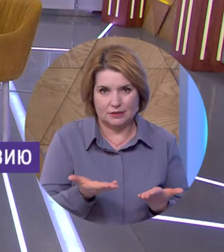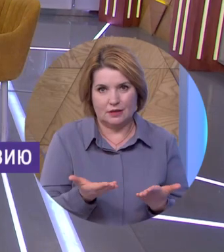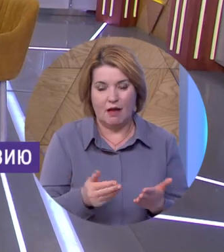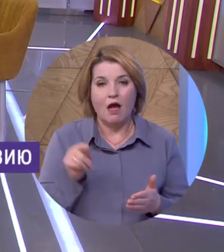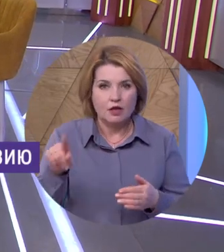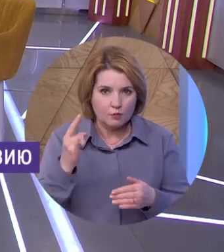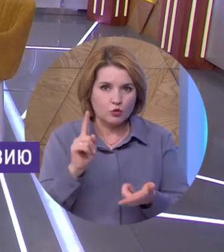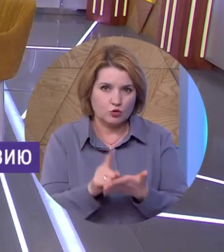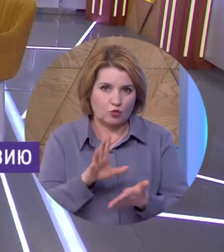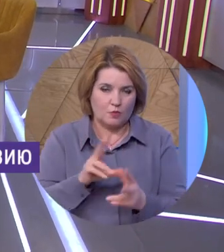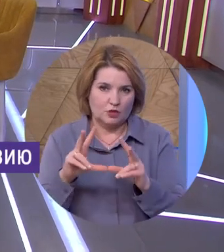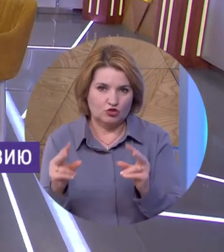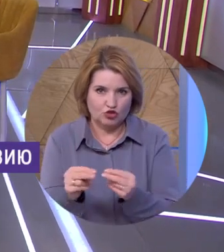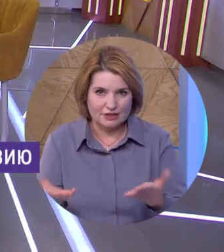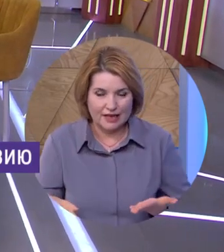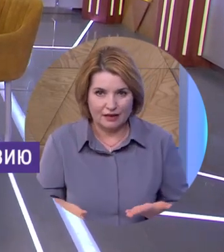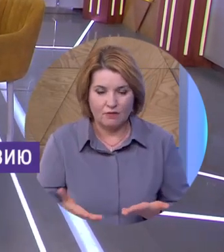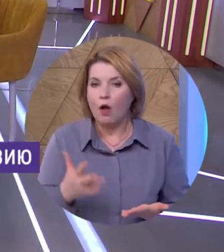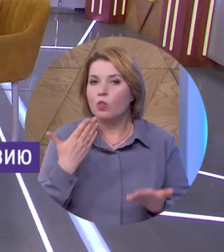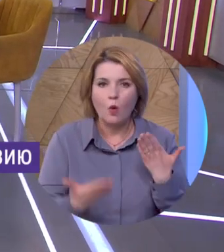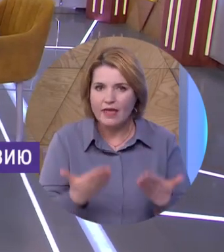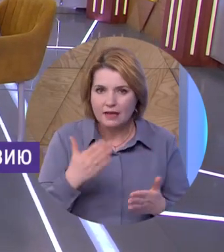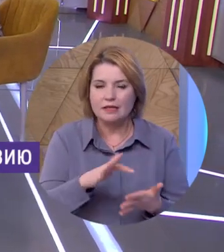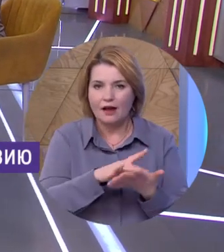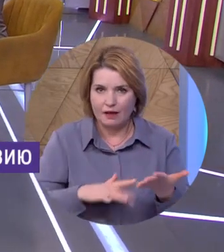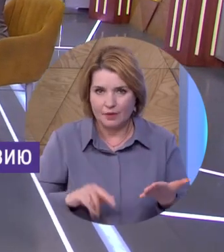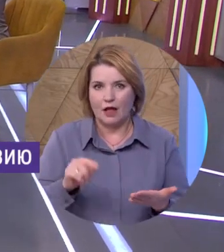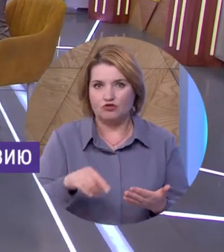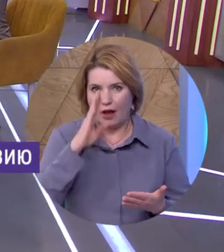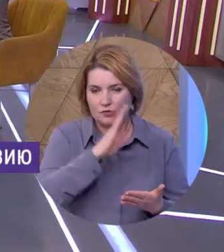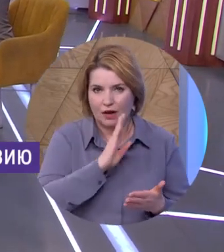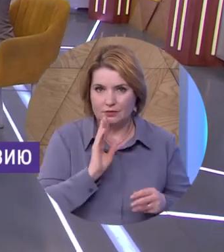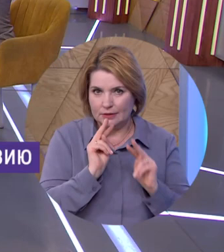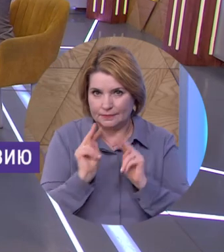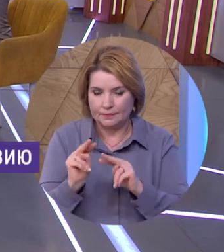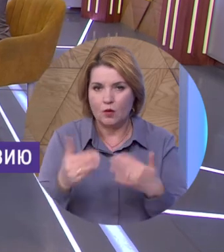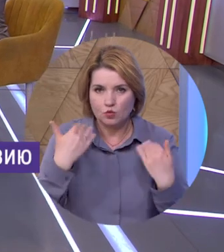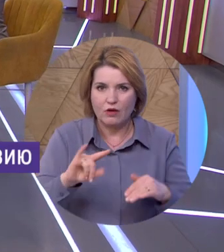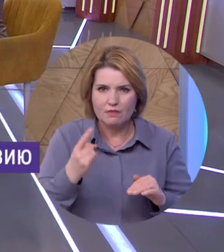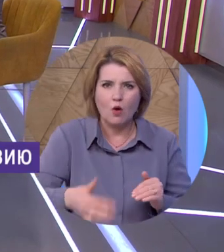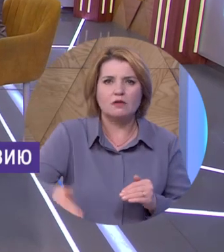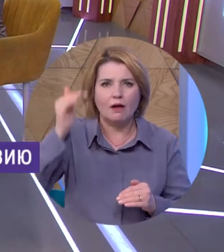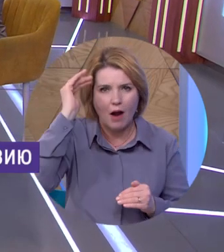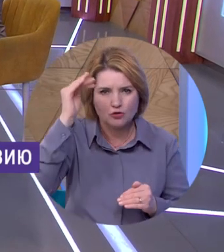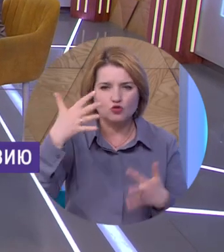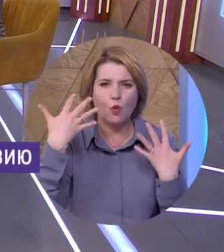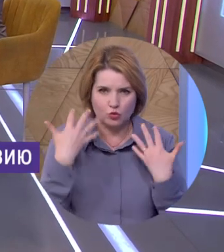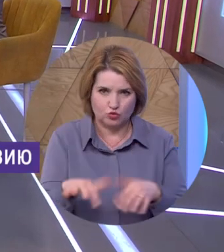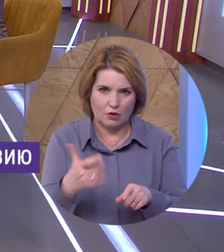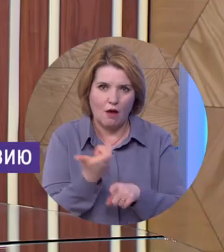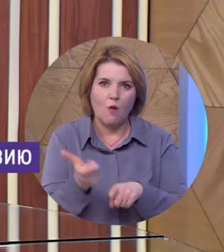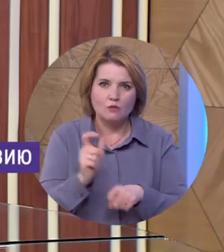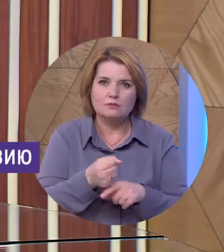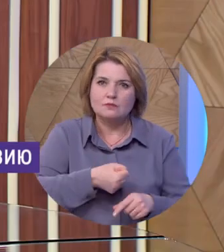ребенка, а вот если это не происходит, и если уже это великовозрастный ребенок, уже переросший, уже